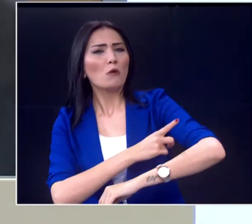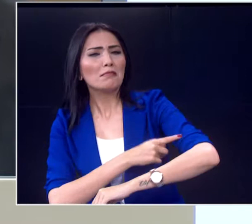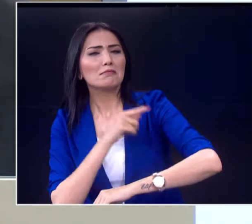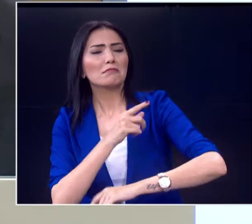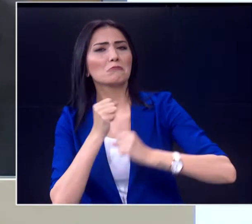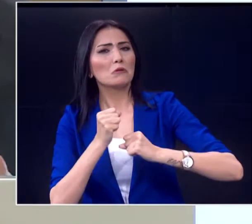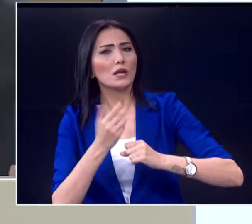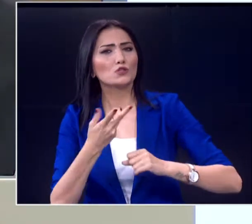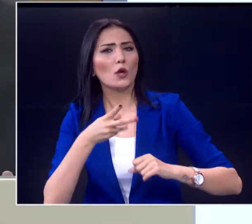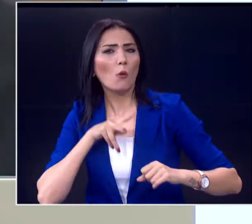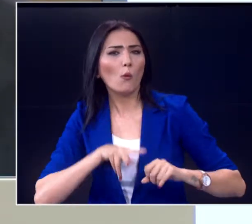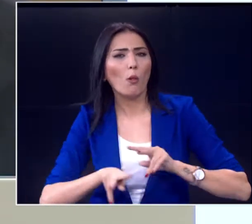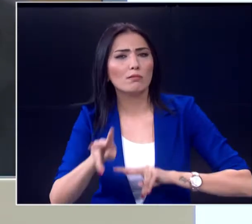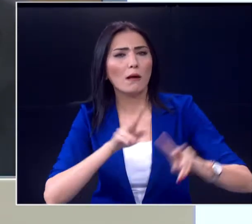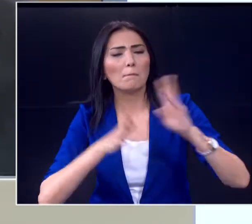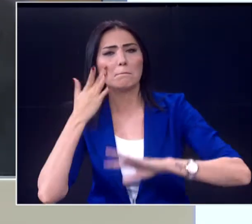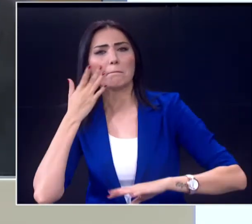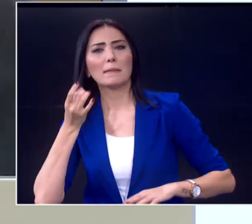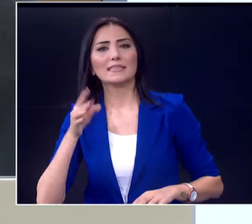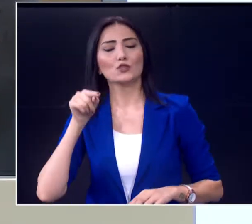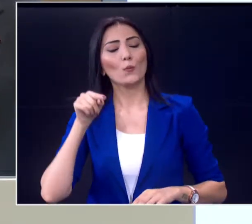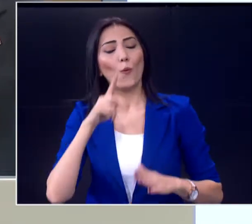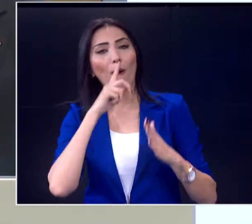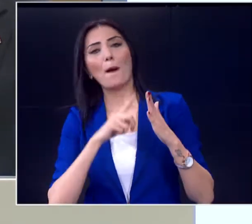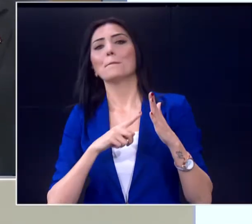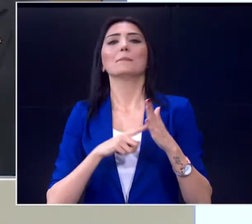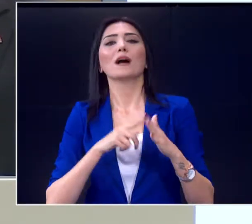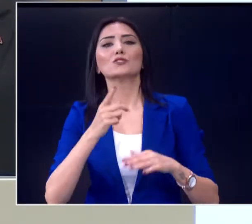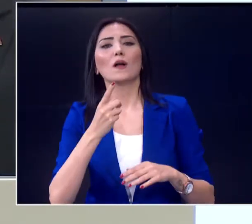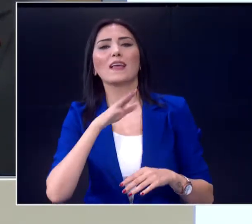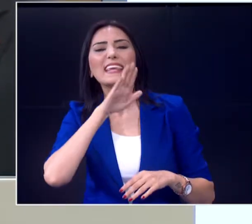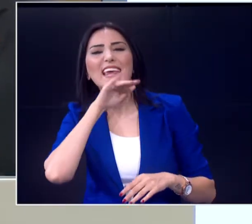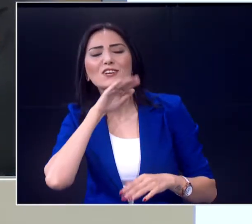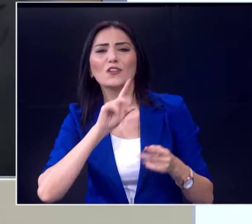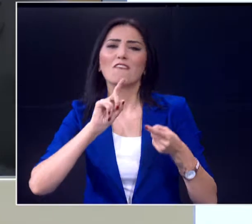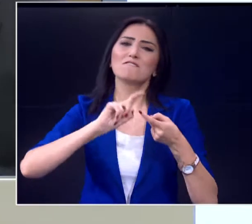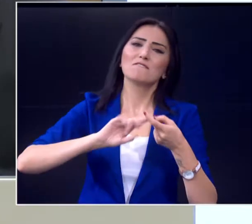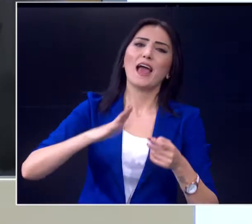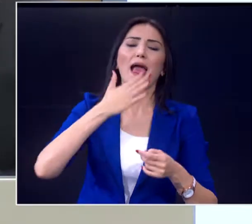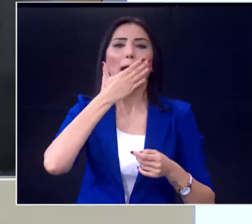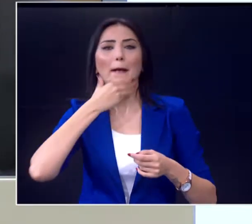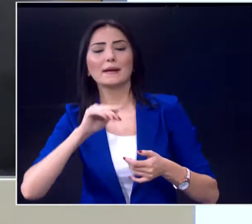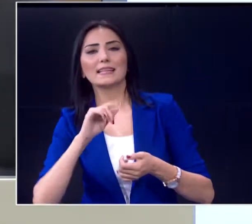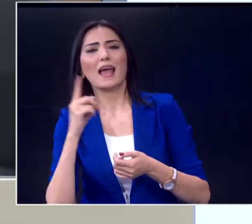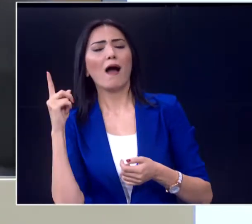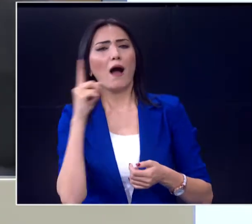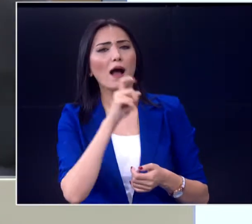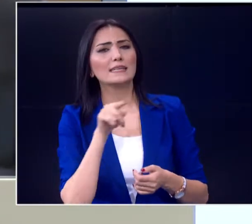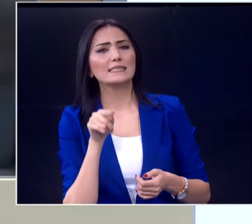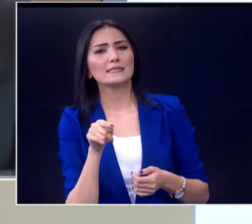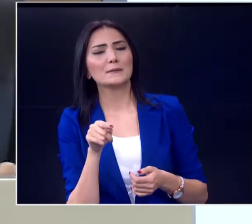yolları belirliyoruz. Bu amaçla yaşlılık veya emekli aylığı